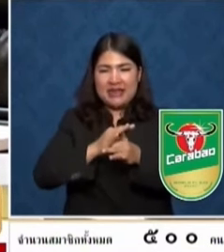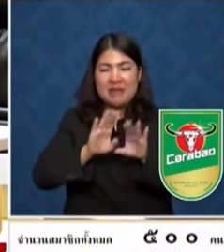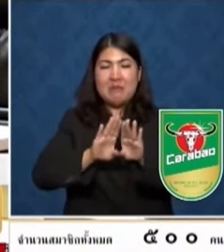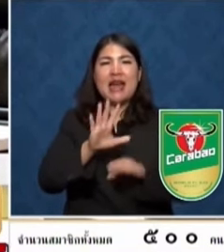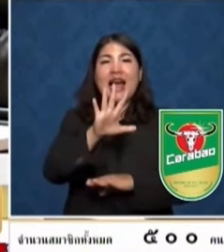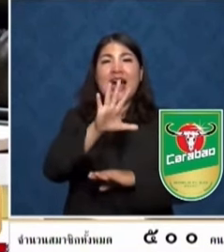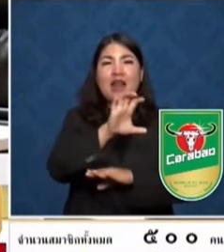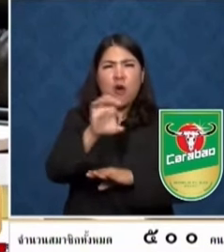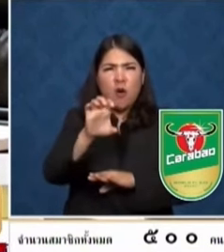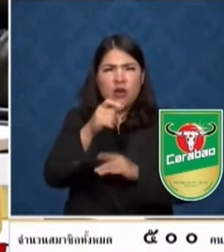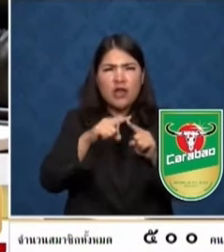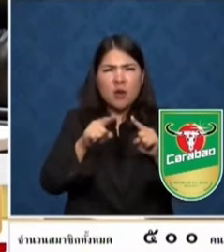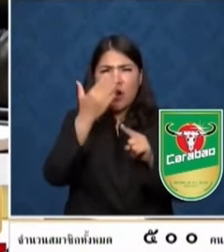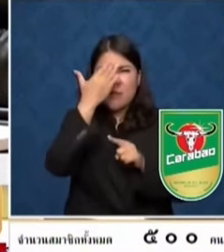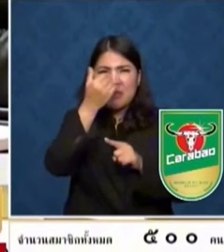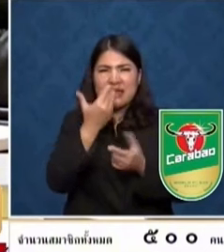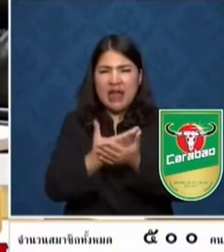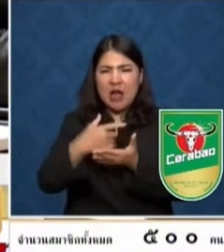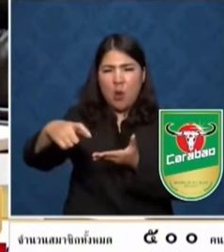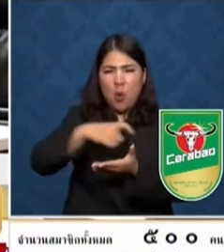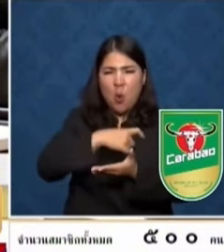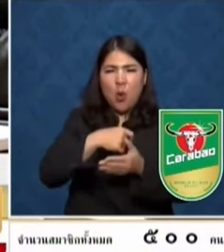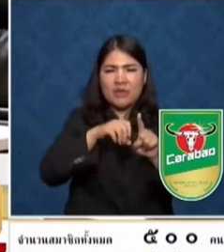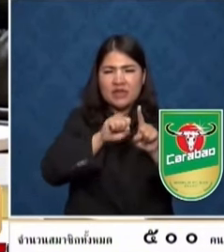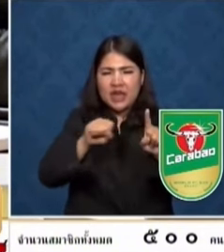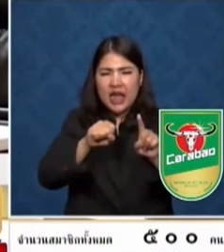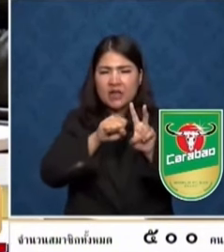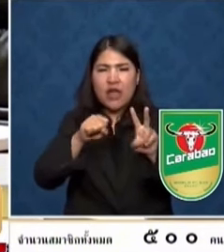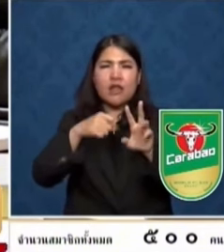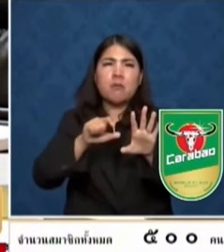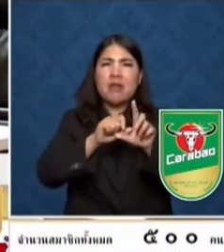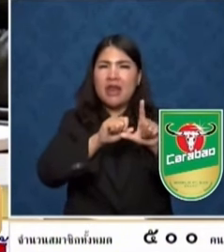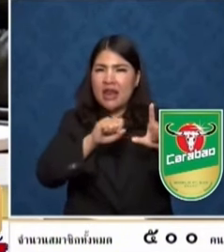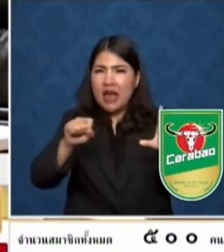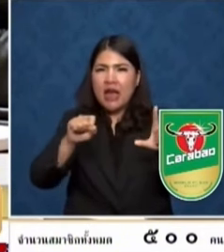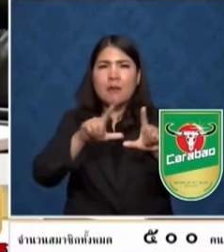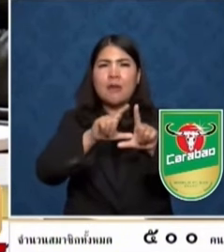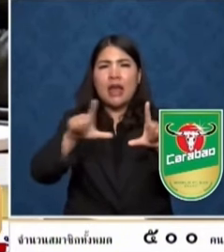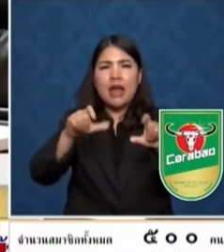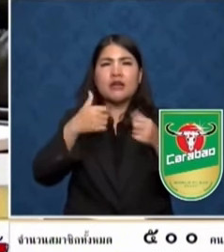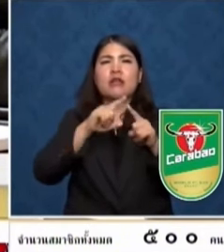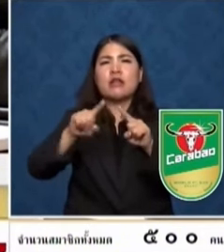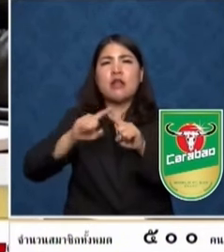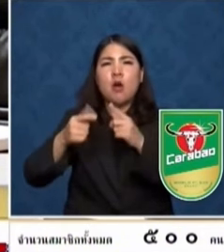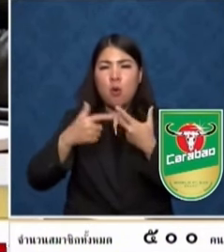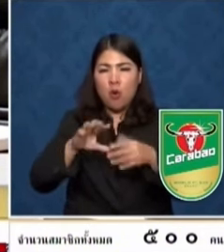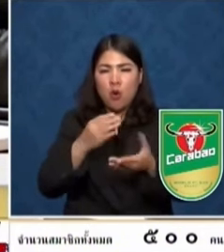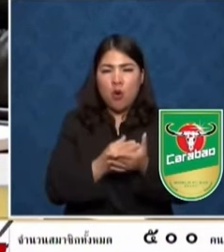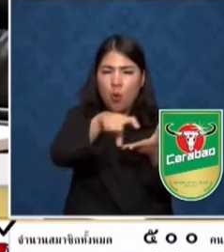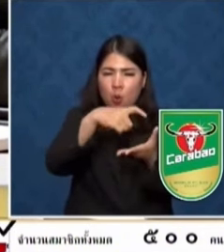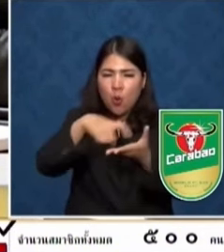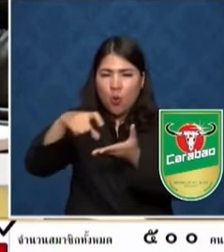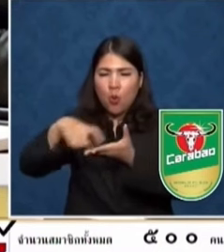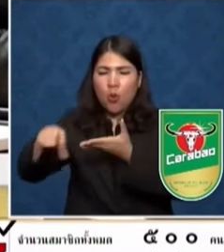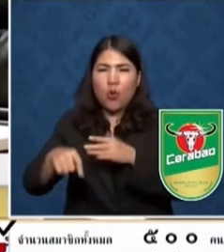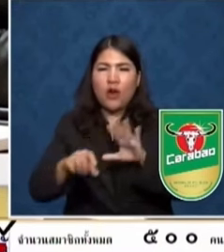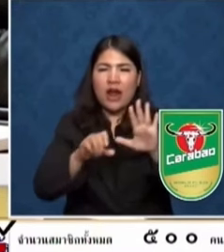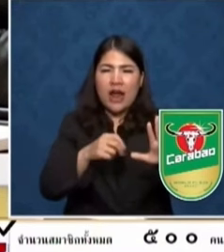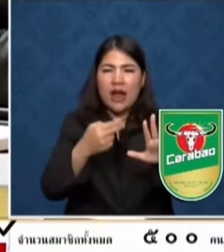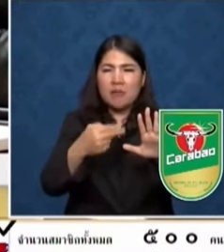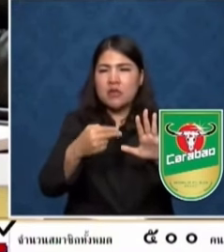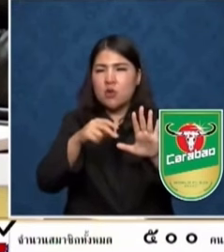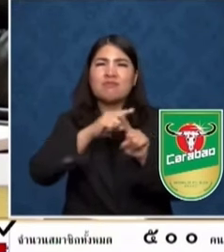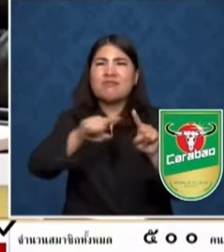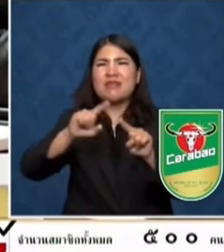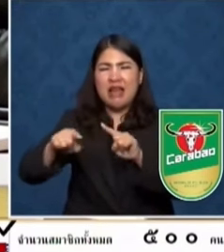บัญชี 1,000นแต่มีเงินโอนเข้ามาหลักหลายแสนหลักหลายล้านและถูกโอนเข้าไปบัญชีอื่น 5-6บัญชีทันทีพร้อมๆ